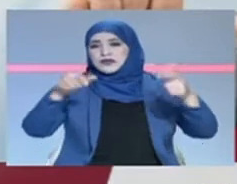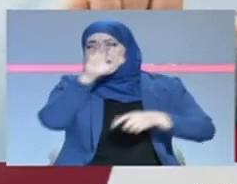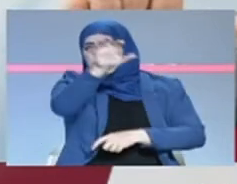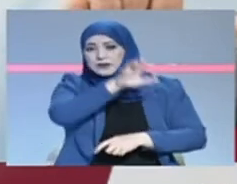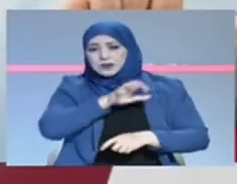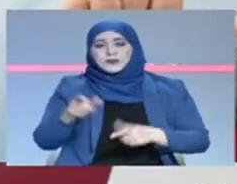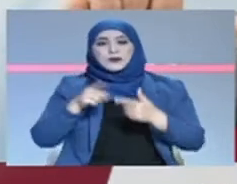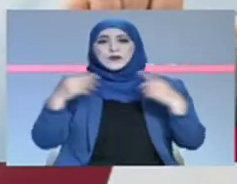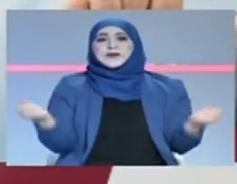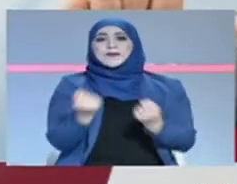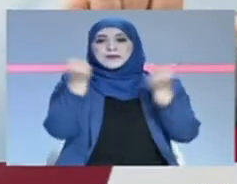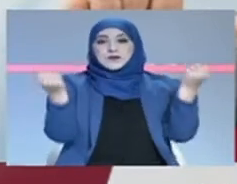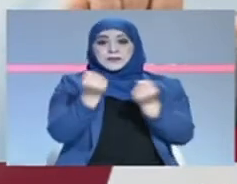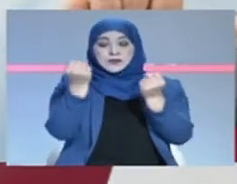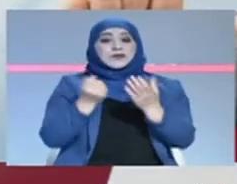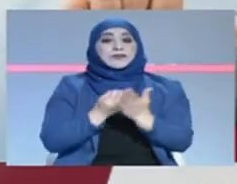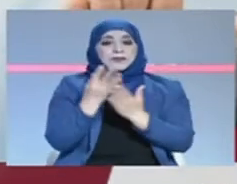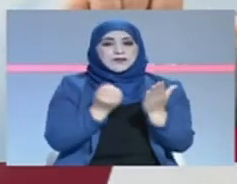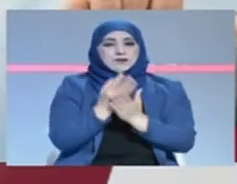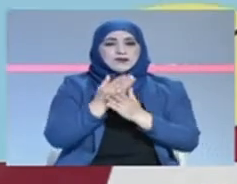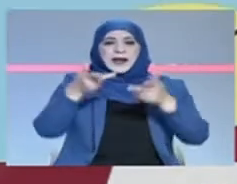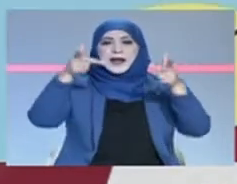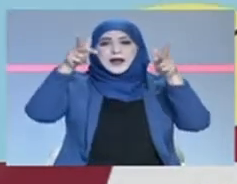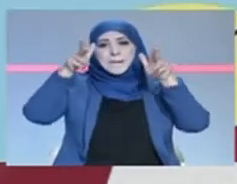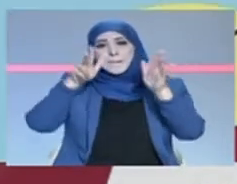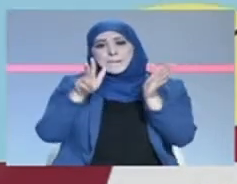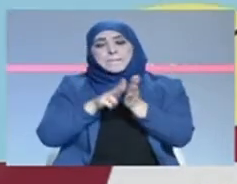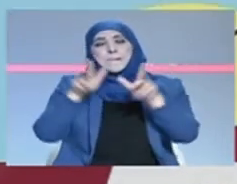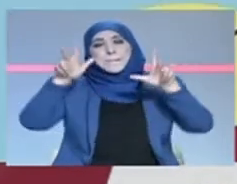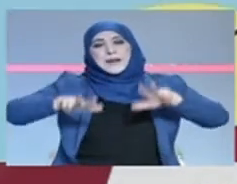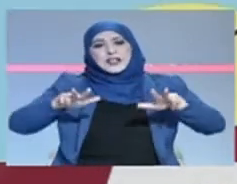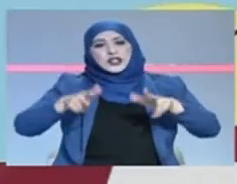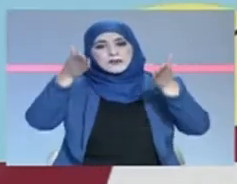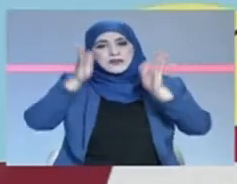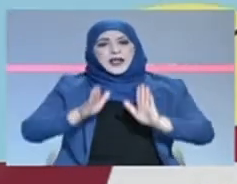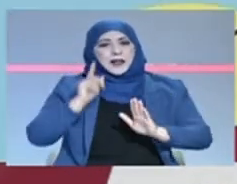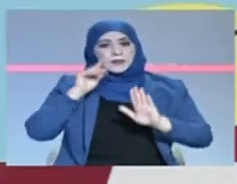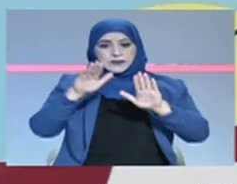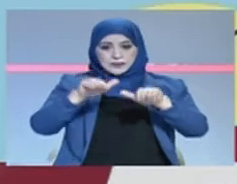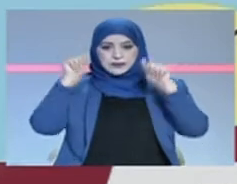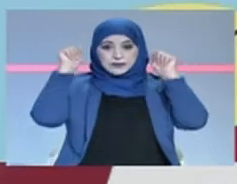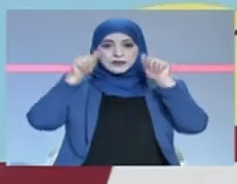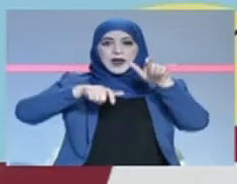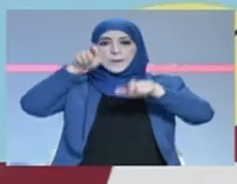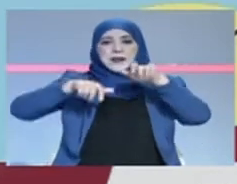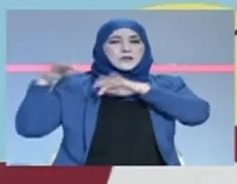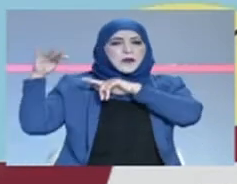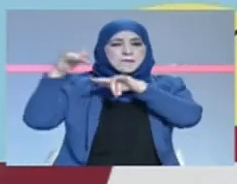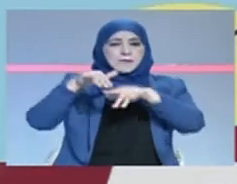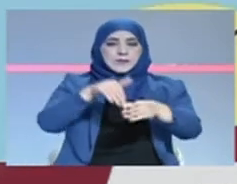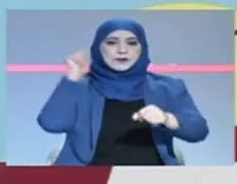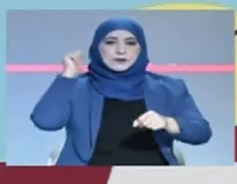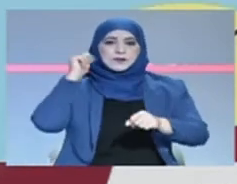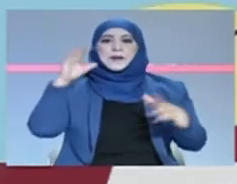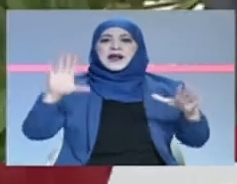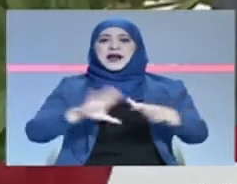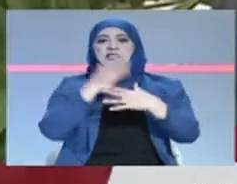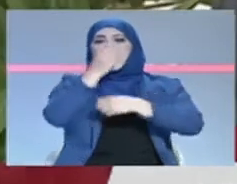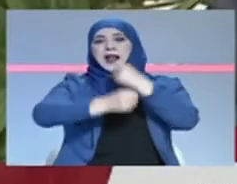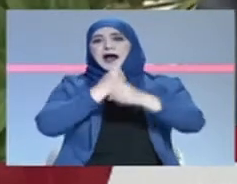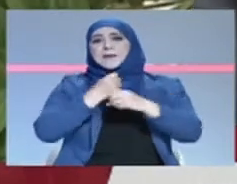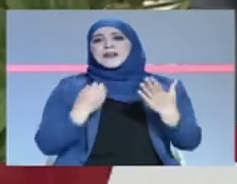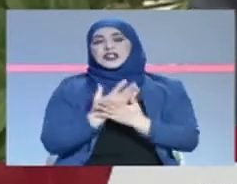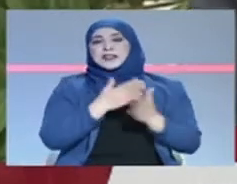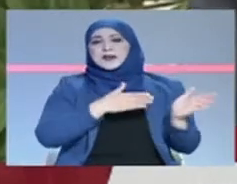والومضات التحسيسية على صفحتها الرسمية الداعية إلى تجنب التجمعات بغاية الاحتفال بالعام الجديد.